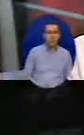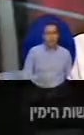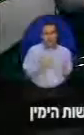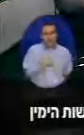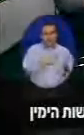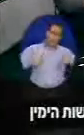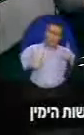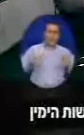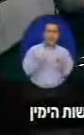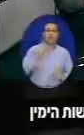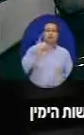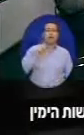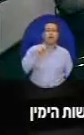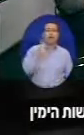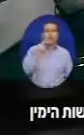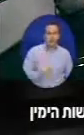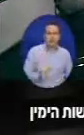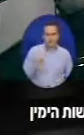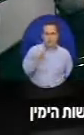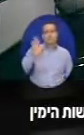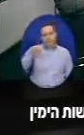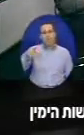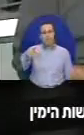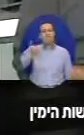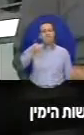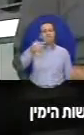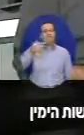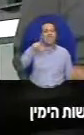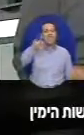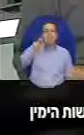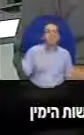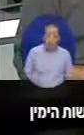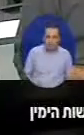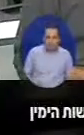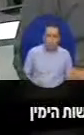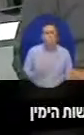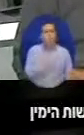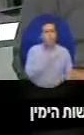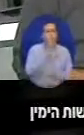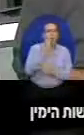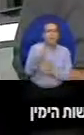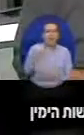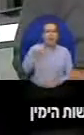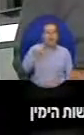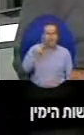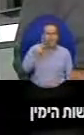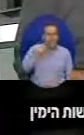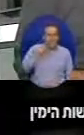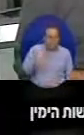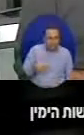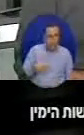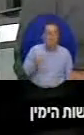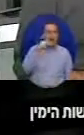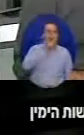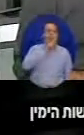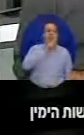מול דנון. דנון ופייגלין. מי שמכיר את ופייגלין. ועל מי הוא עובד? הוא עובד על אלקין, על כל הימין הקיצוני, על יריב לוין,